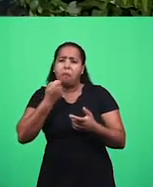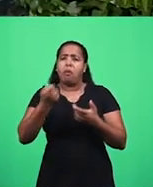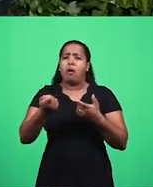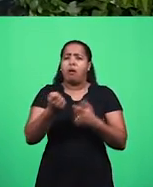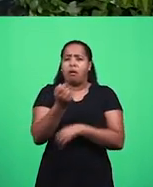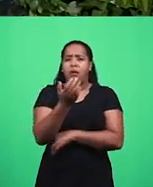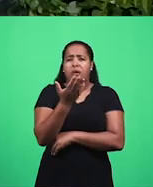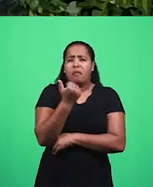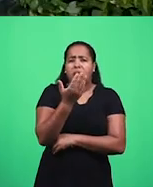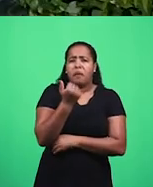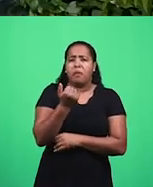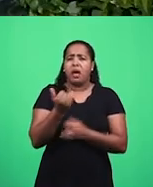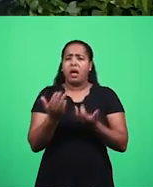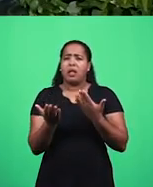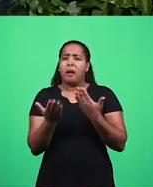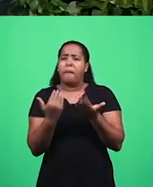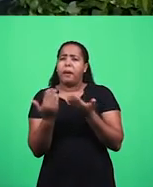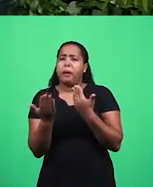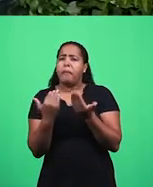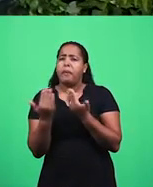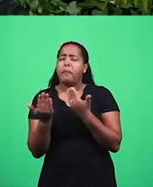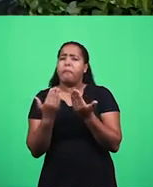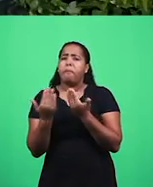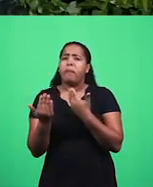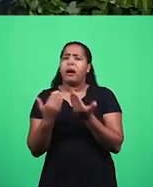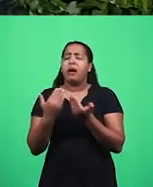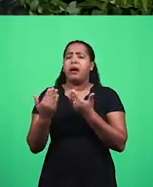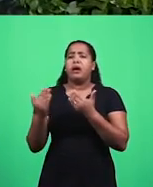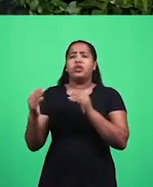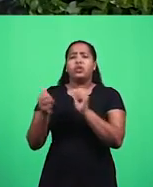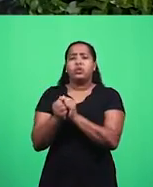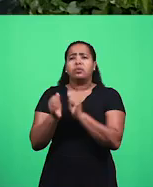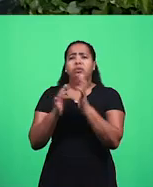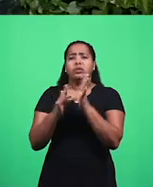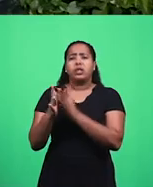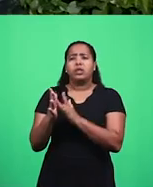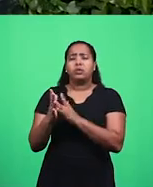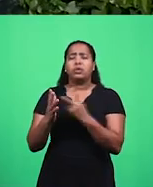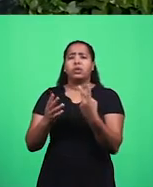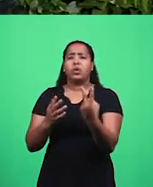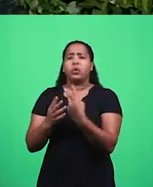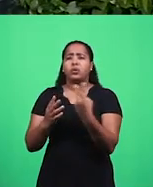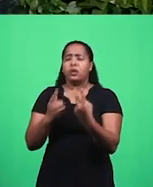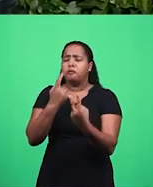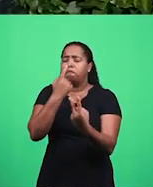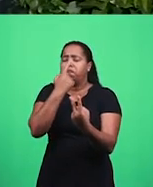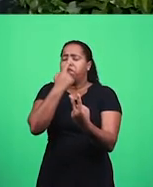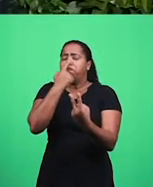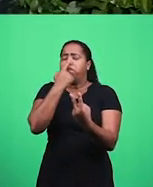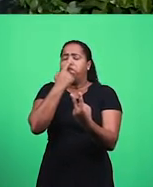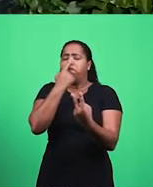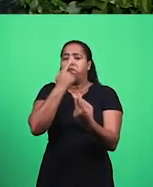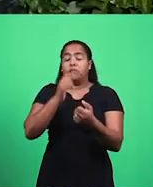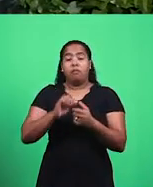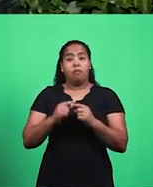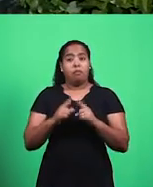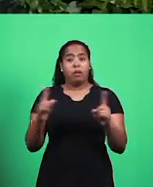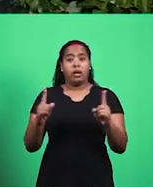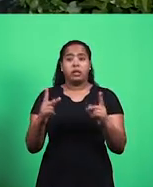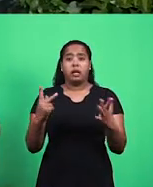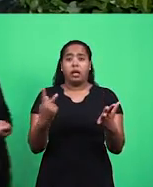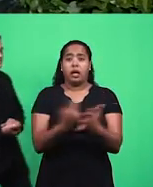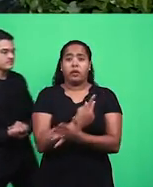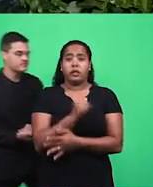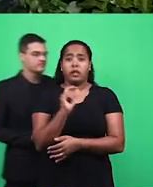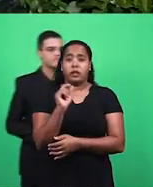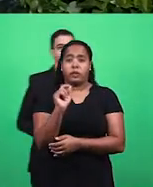происшествиях. Он питал, да, хлебом их, рыбой. Они разговаривали с ним, они близко